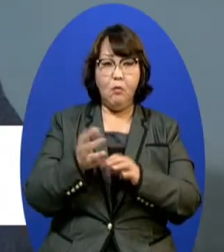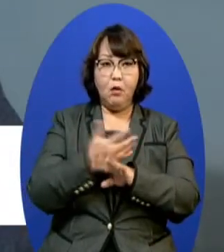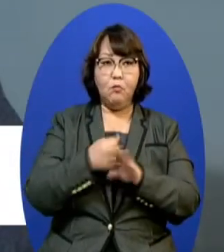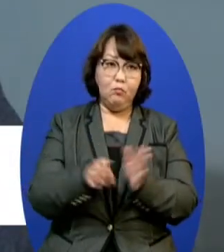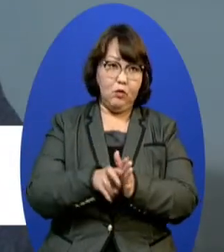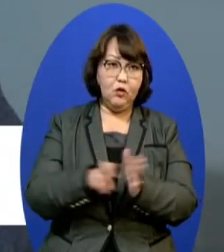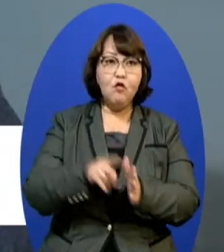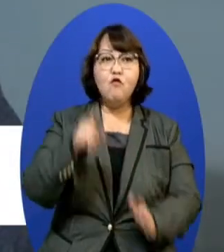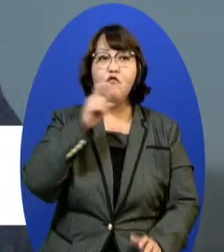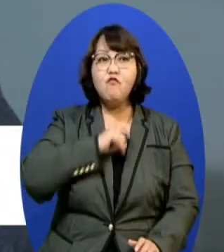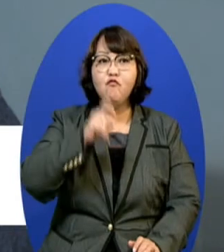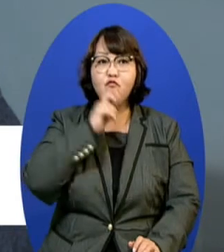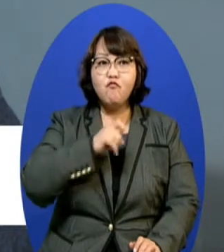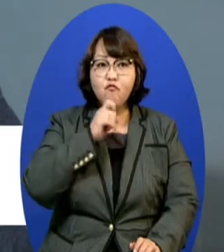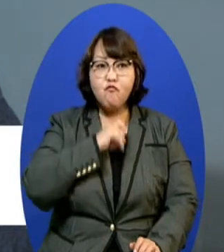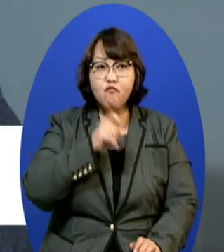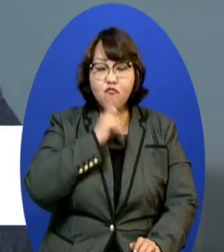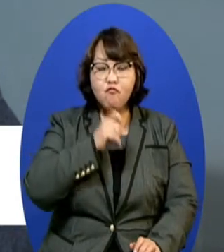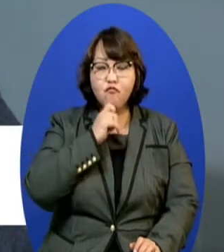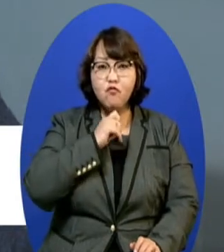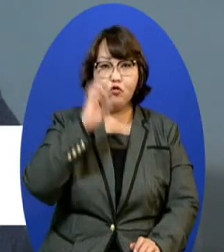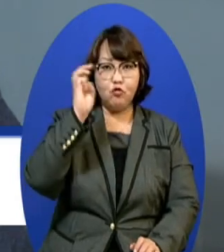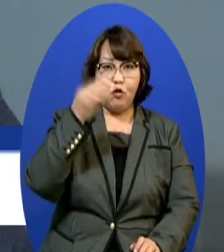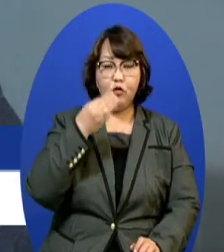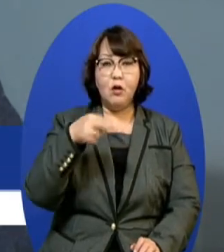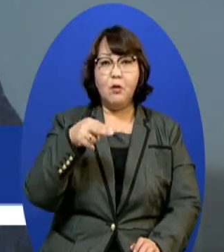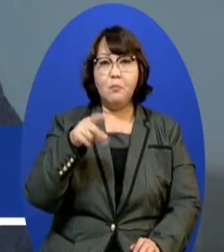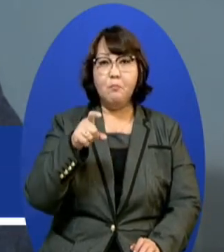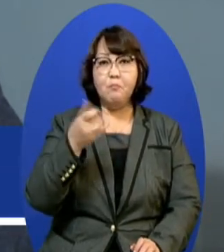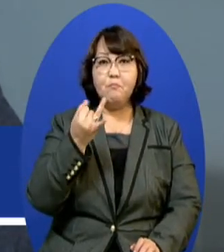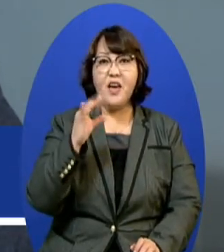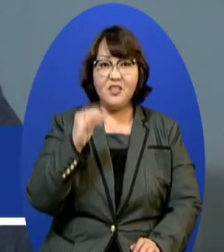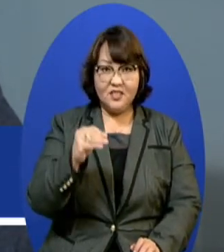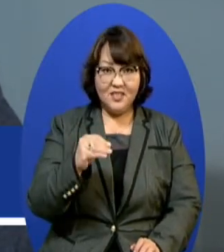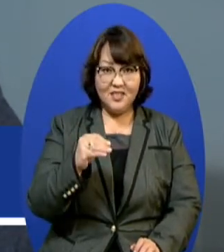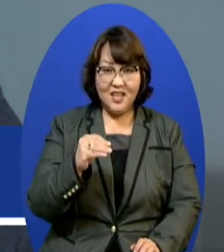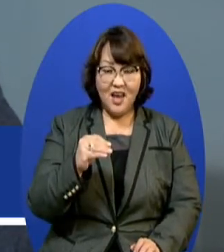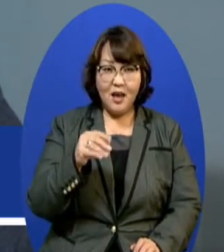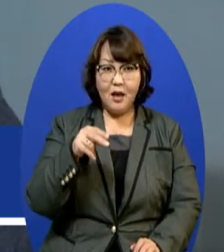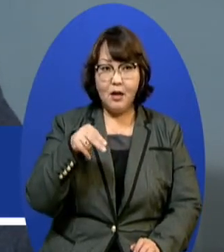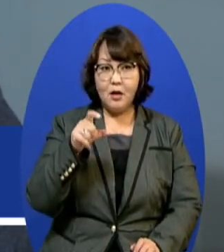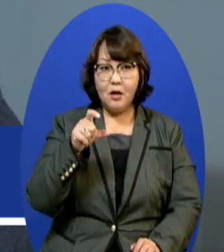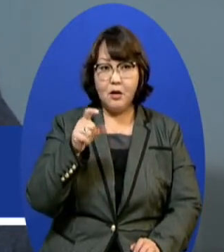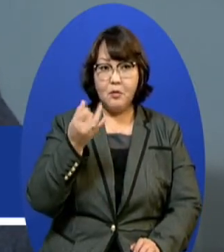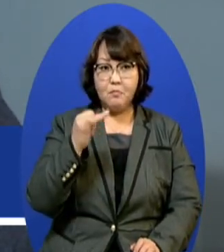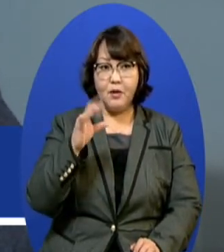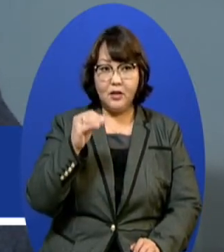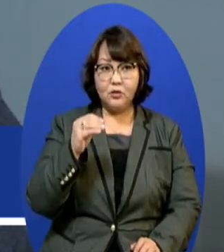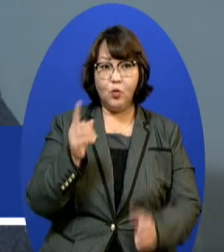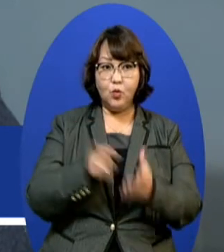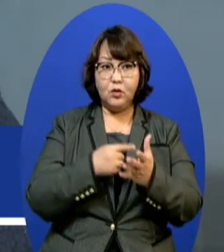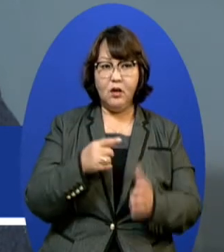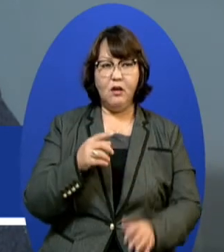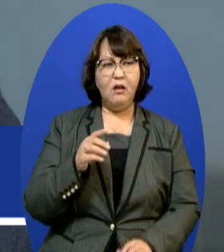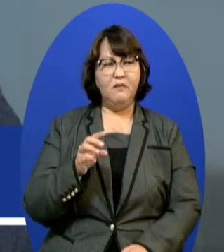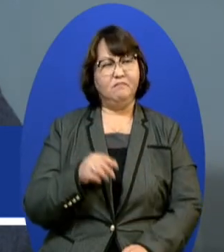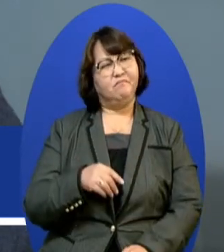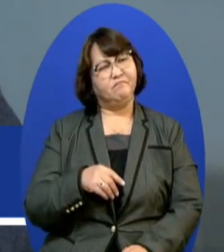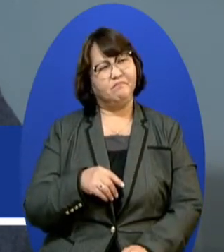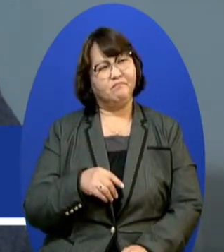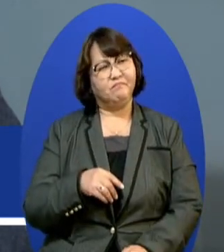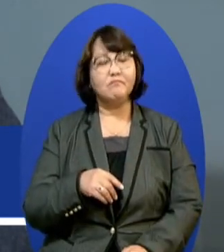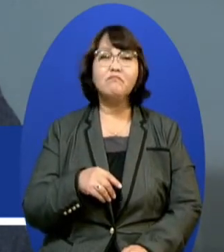Цинхэр тэмдэгтэй verified болсон пэйжүүд байдаг. Иймэрхүү пэйжүүдээ бас сайн ийм verified болгож чадах юм бол илүү бас